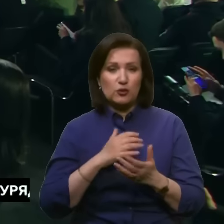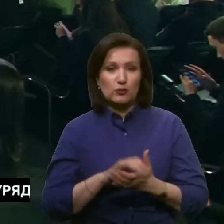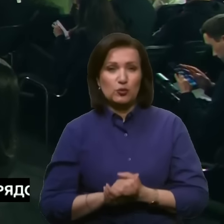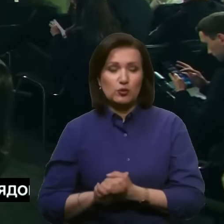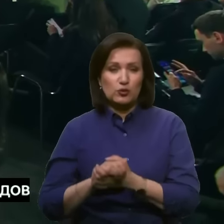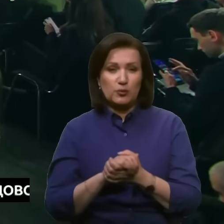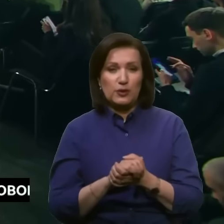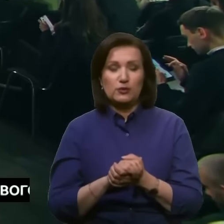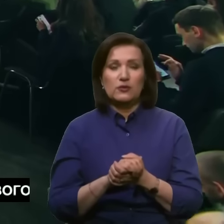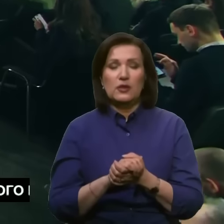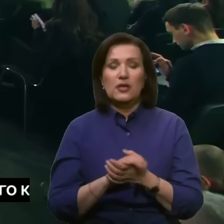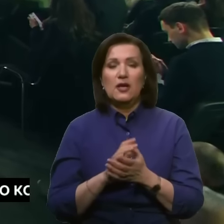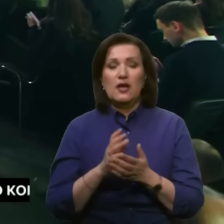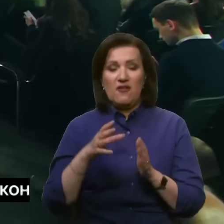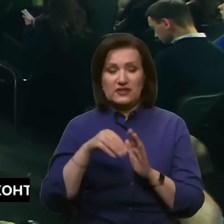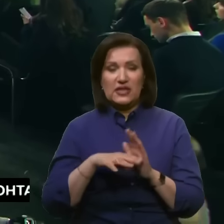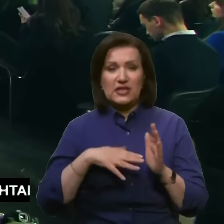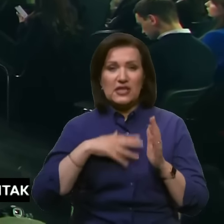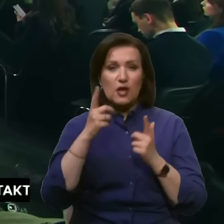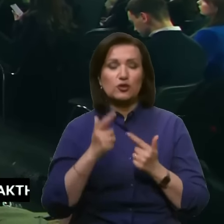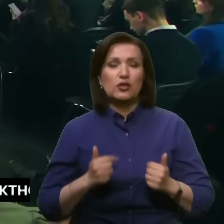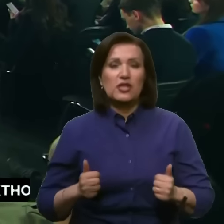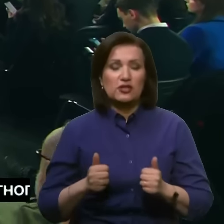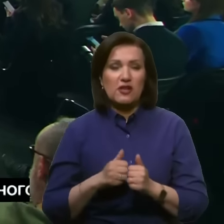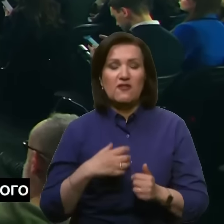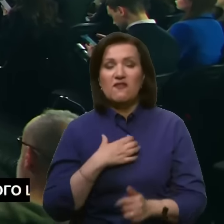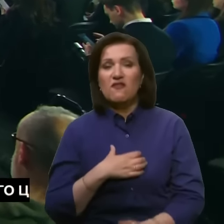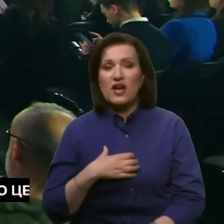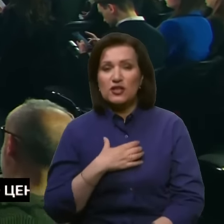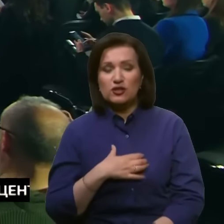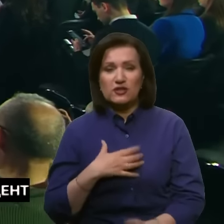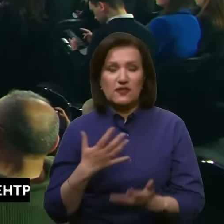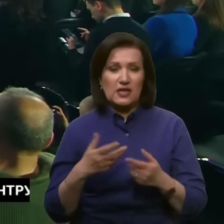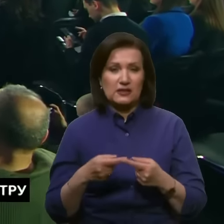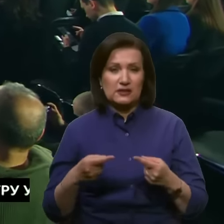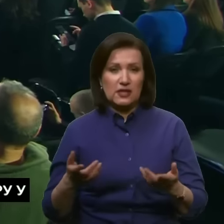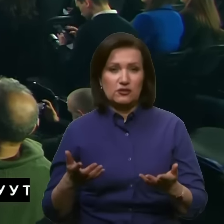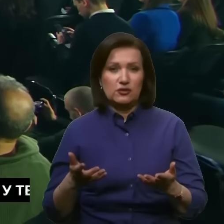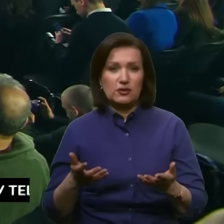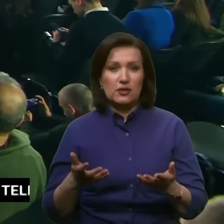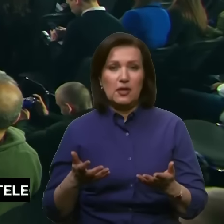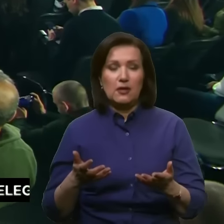суспільству всередині нашої держави, важливі якісь речі,